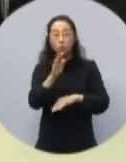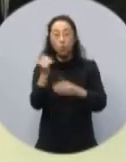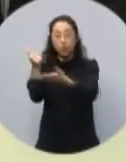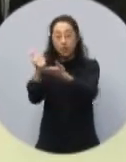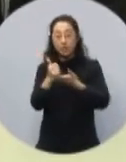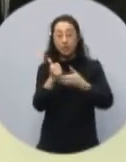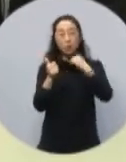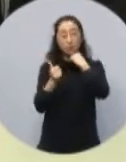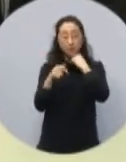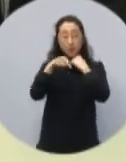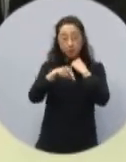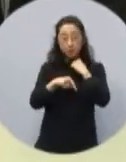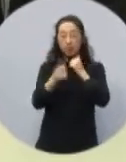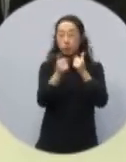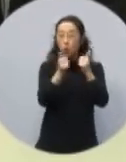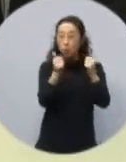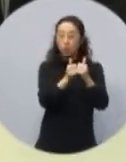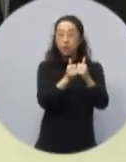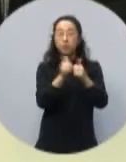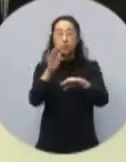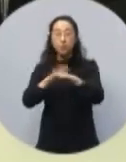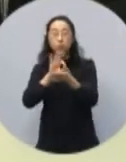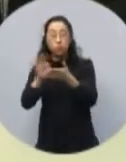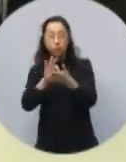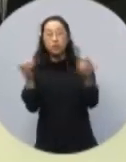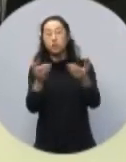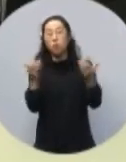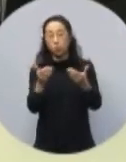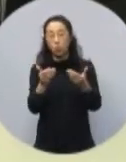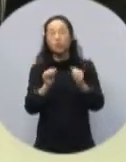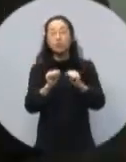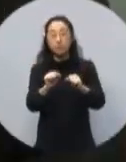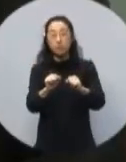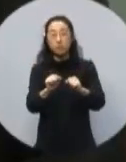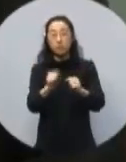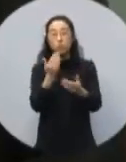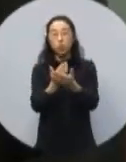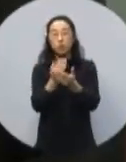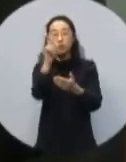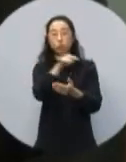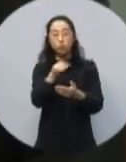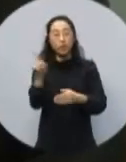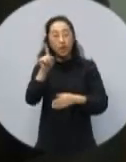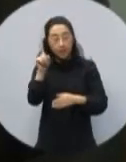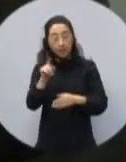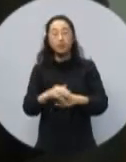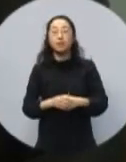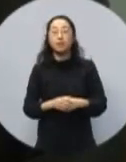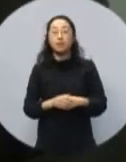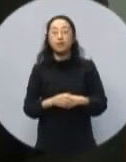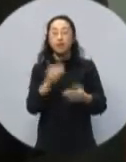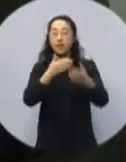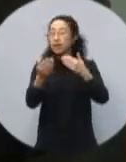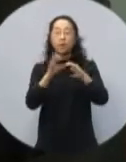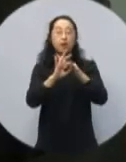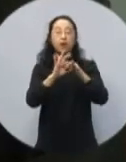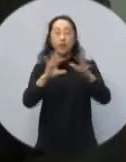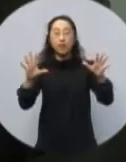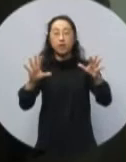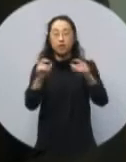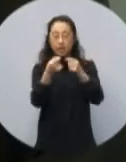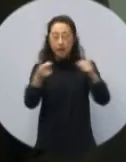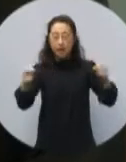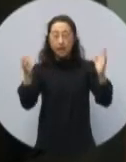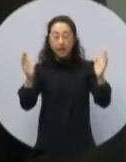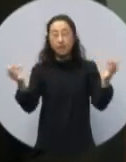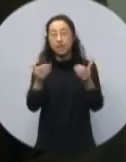様をお待ちして相談業務、手続き業務をするお仕事です。求める人材としては経験は問わず長く